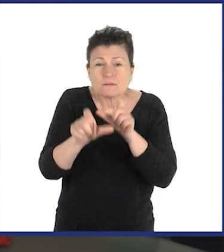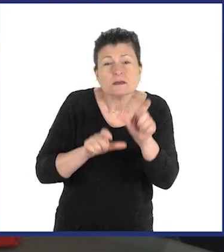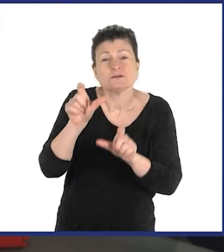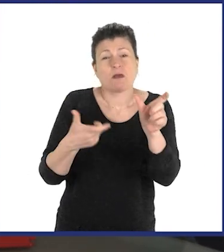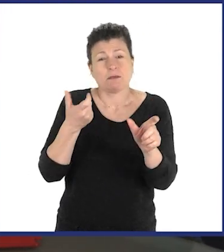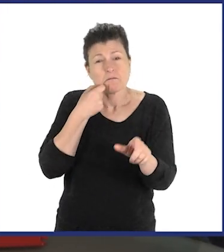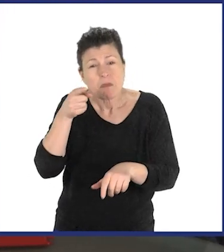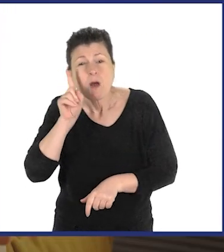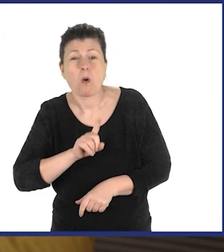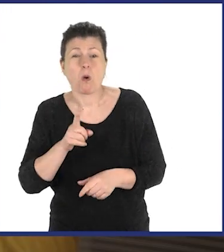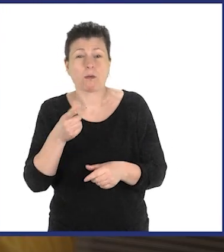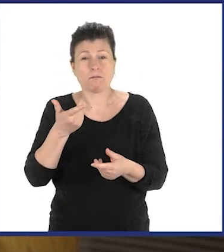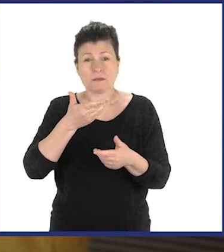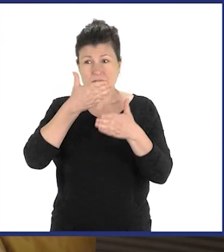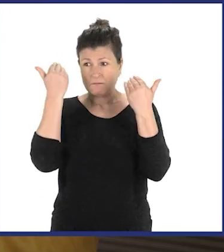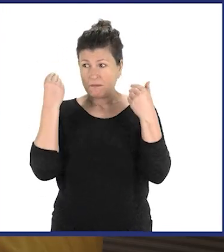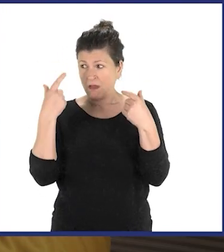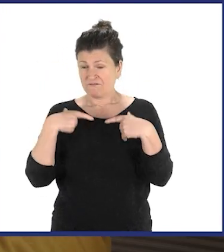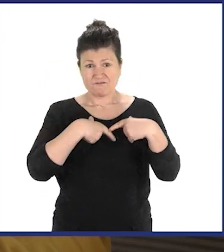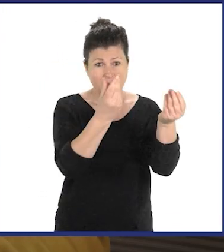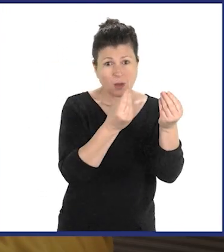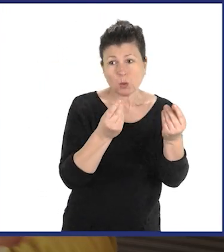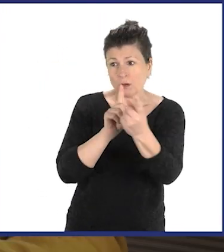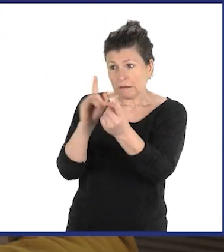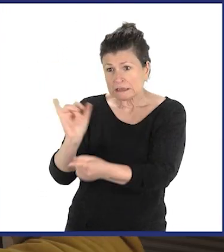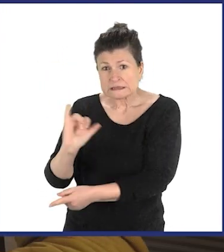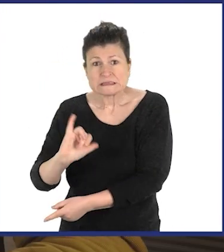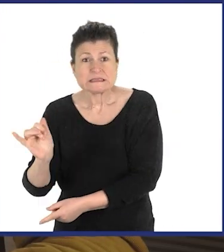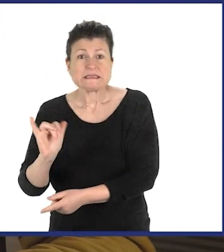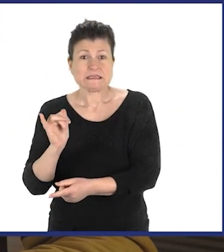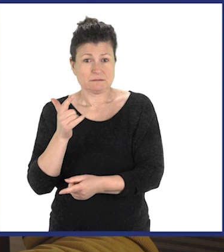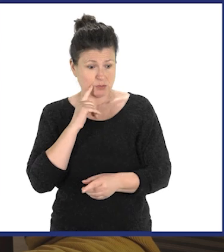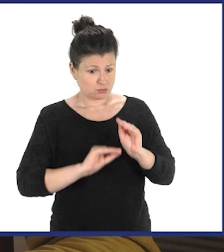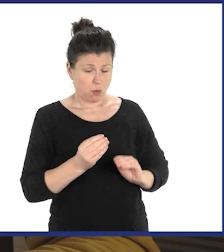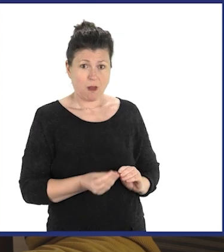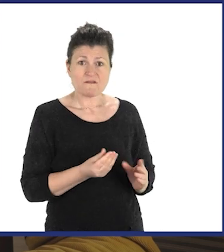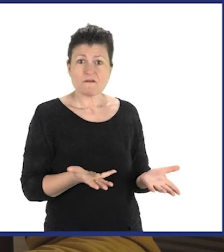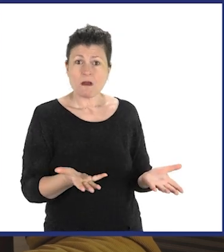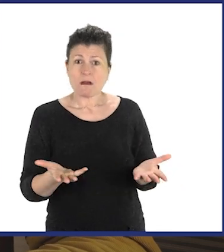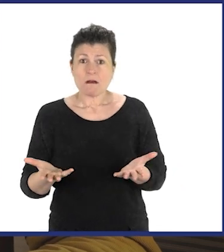Il y a plein de gens, plein de parents qui ne savent pas où vers qui s'orienter pour